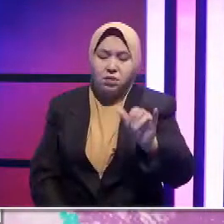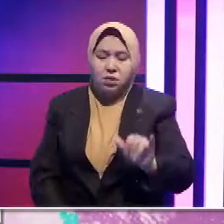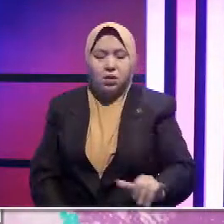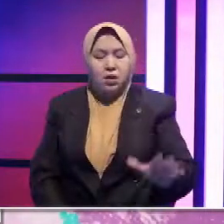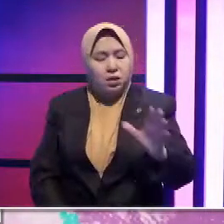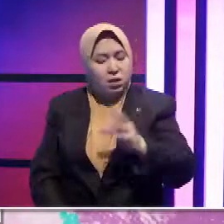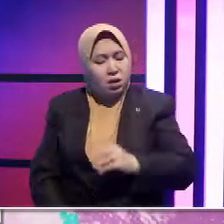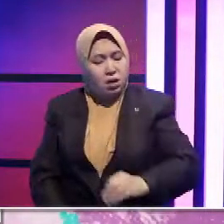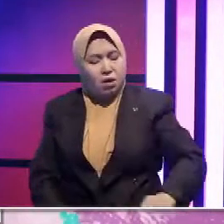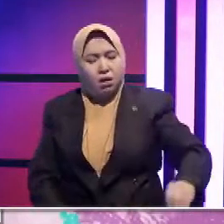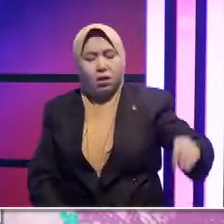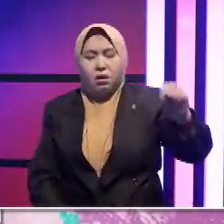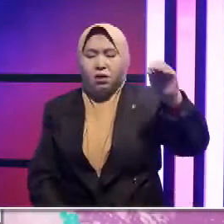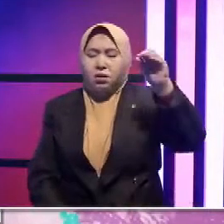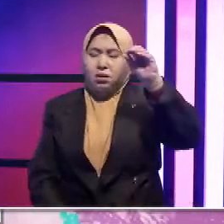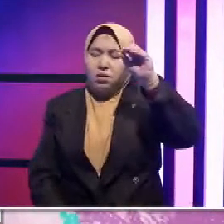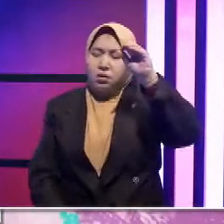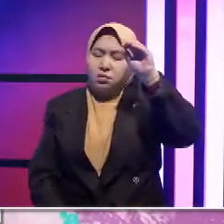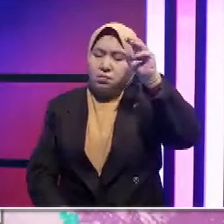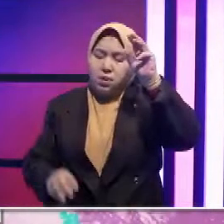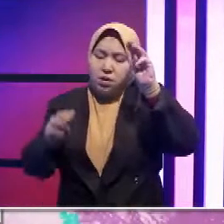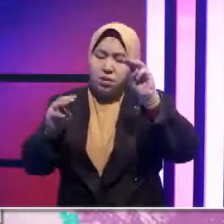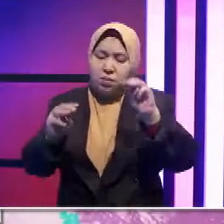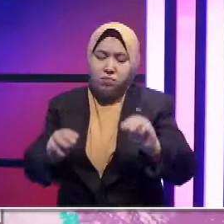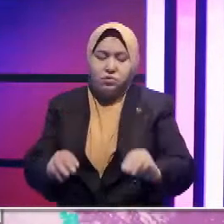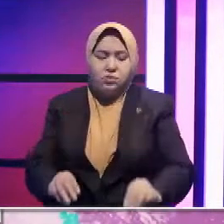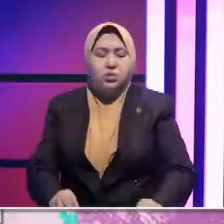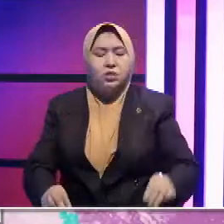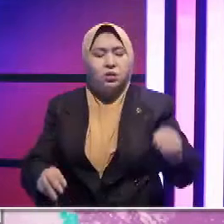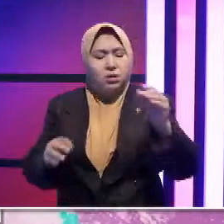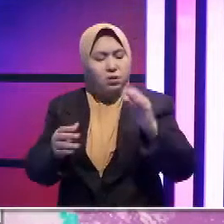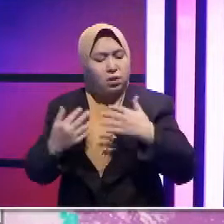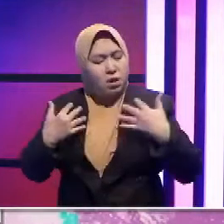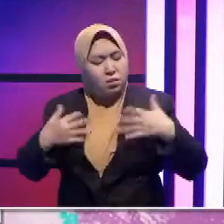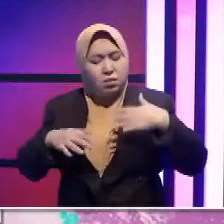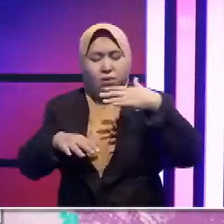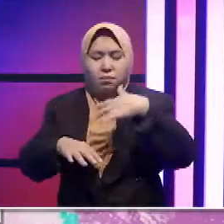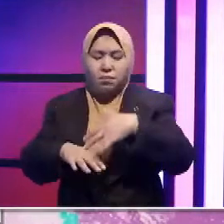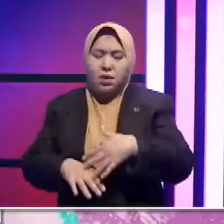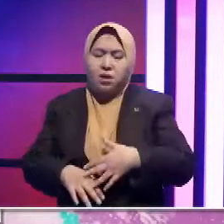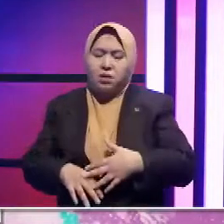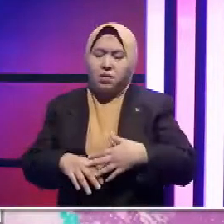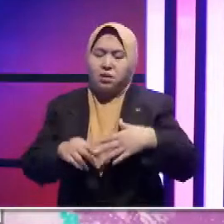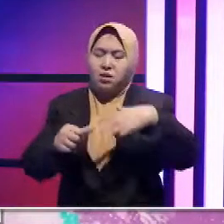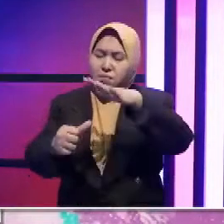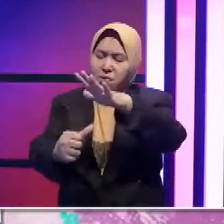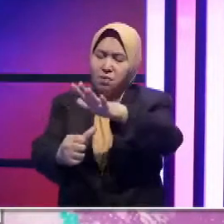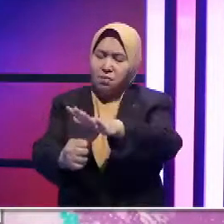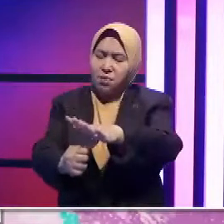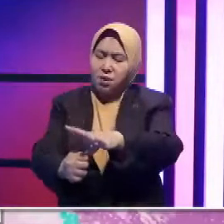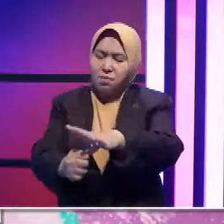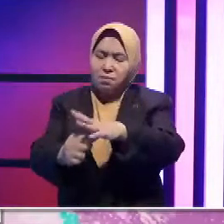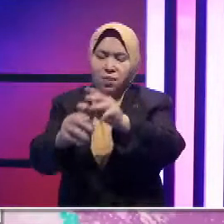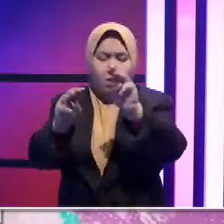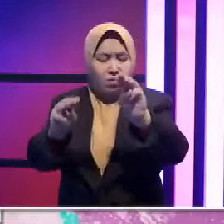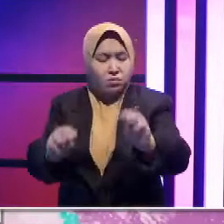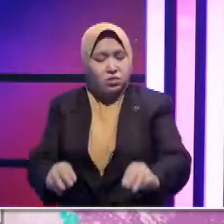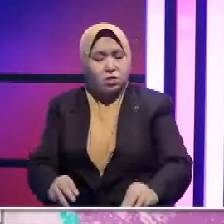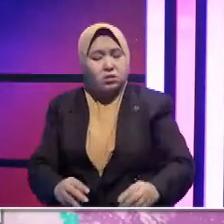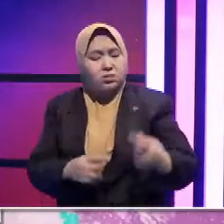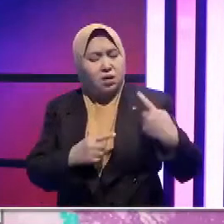وتخشى الناس والله احق ان تخشاه